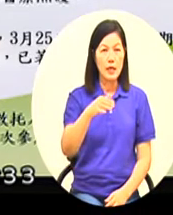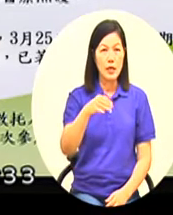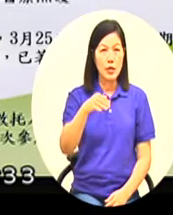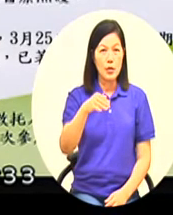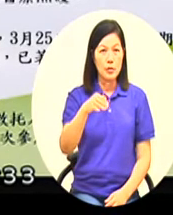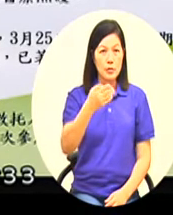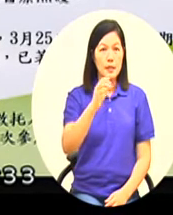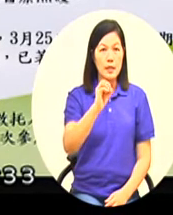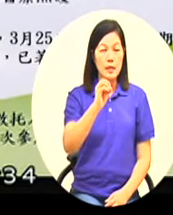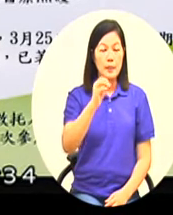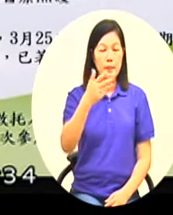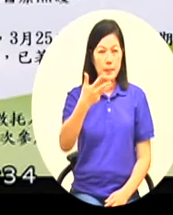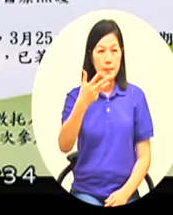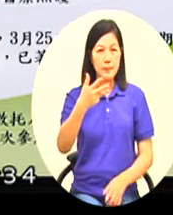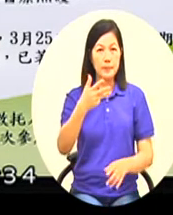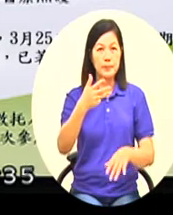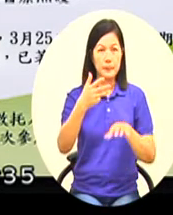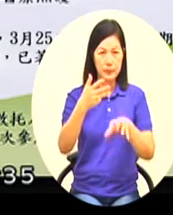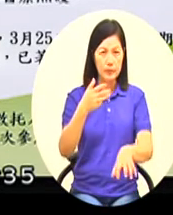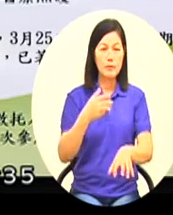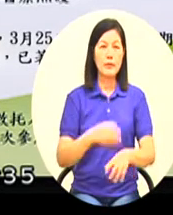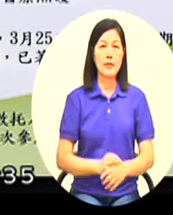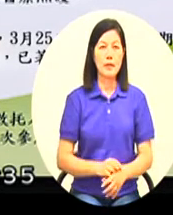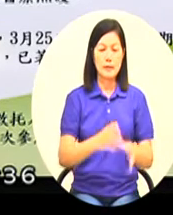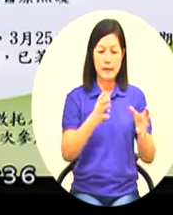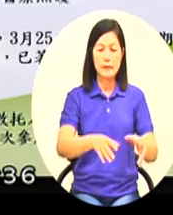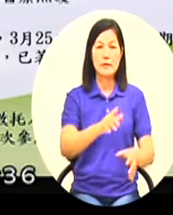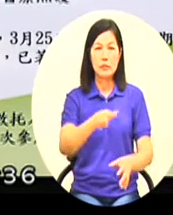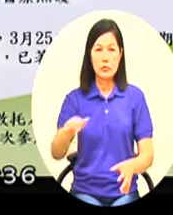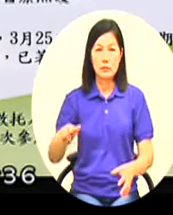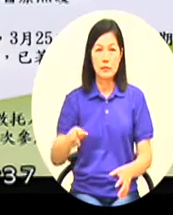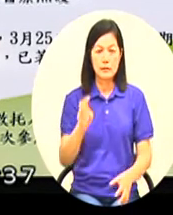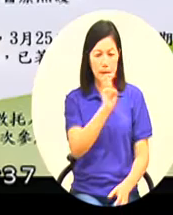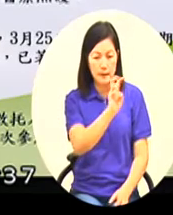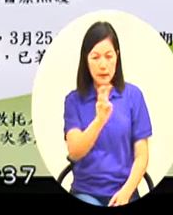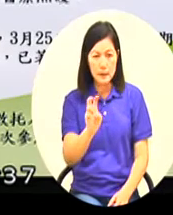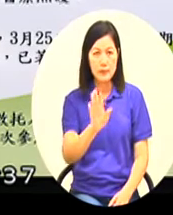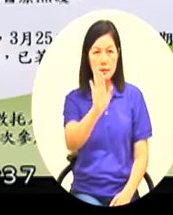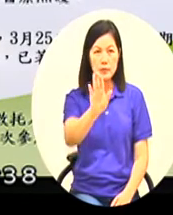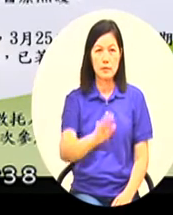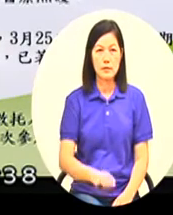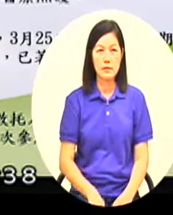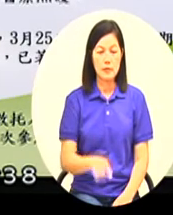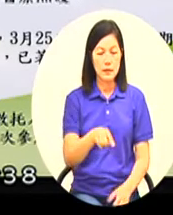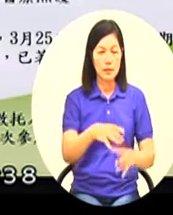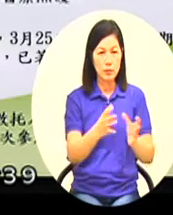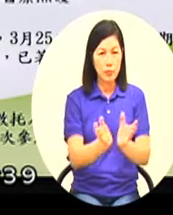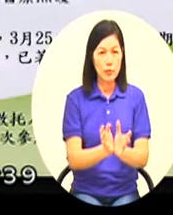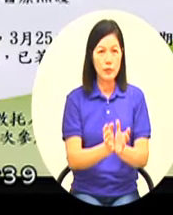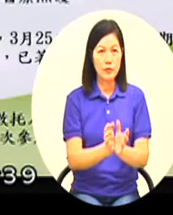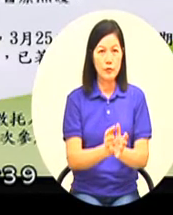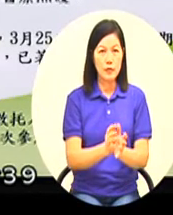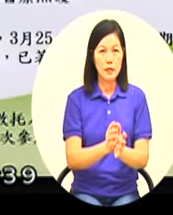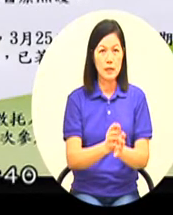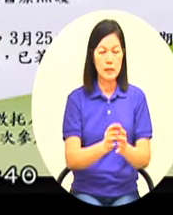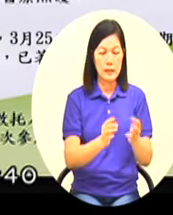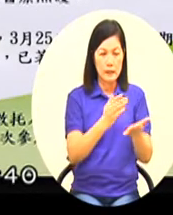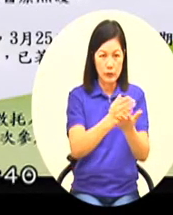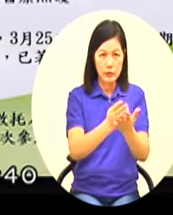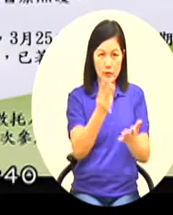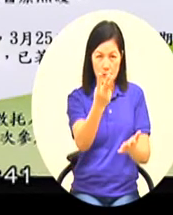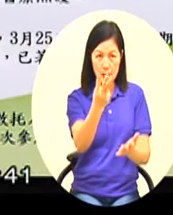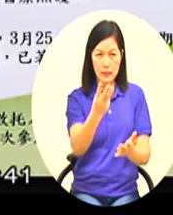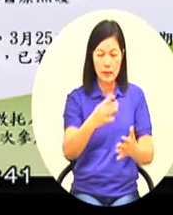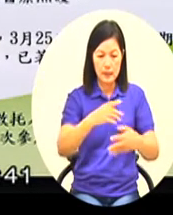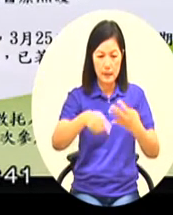的整个环境跟洗手设备的一个普查，那这部分总共进行了3波，按照我们的一个流行季节，我们